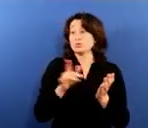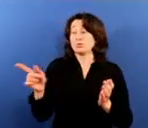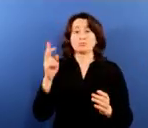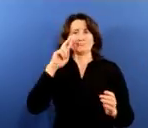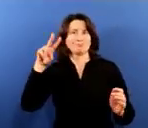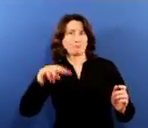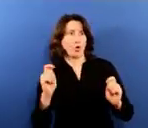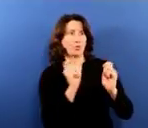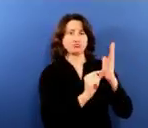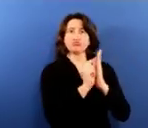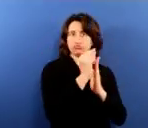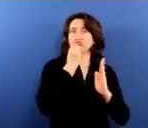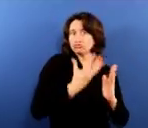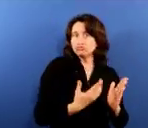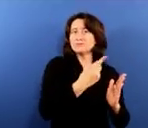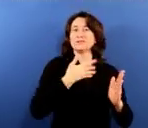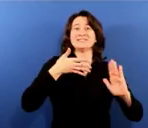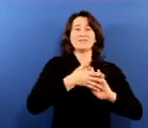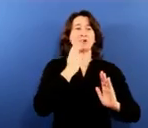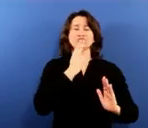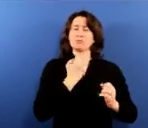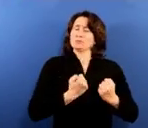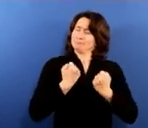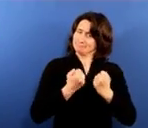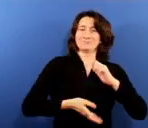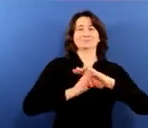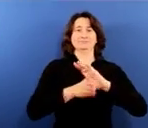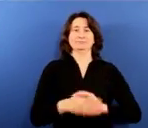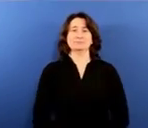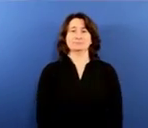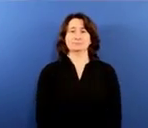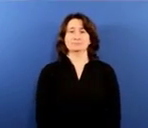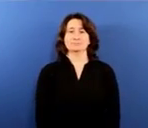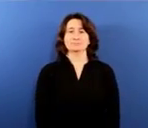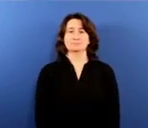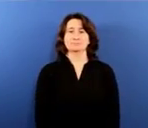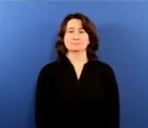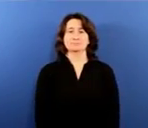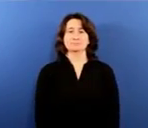egiten du Jose Luis Bilbao Aldun Nagusiak kargua hartzen egin zuen diskurtsoan aipatu zuen konpromisoa.